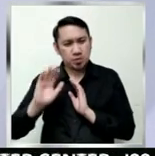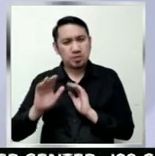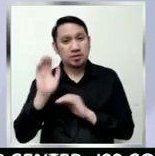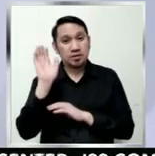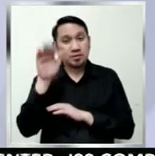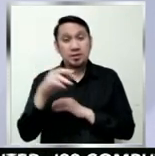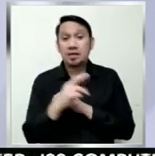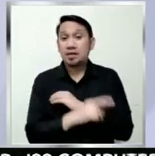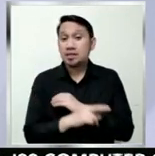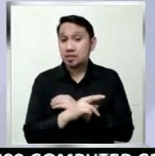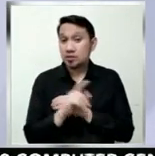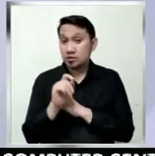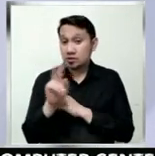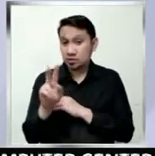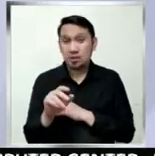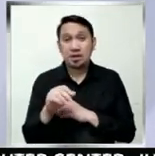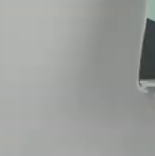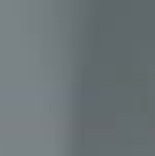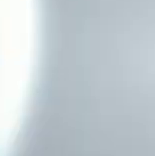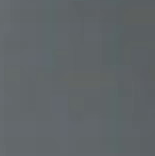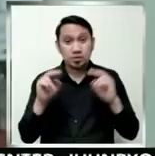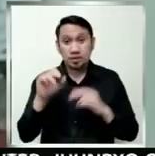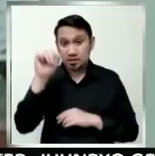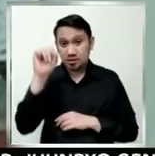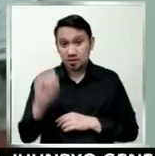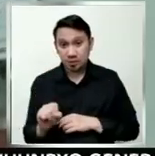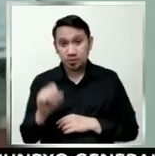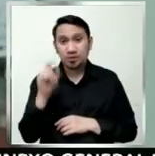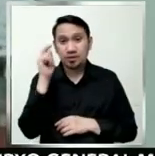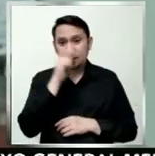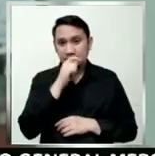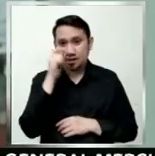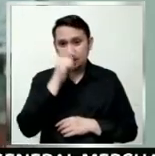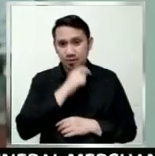Regional TV, Balitang Southern Tagalog.